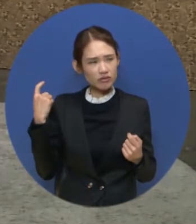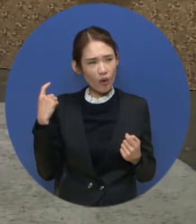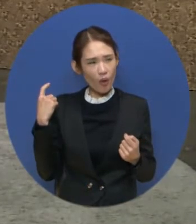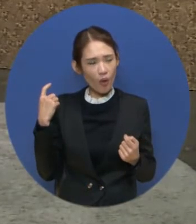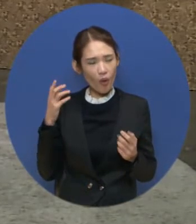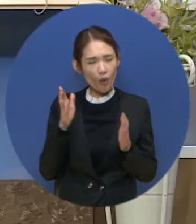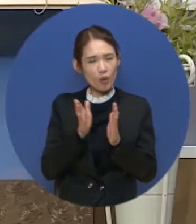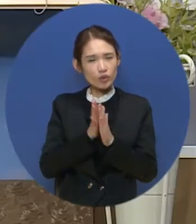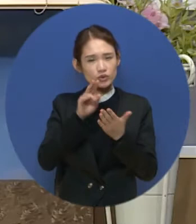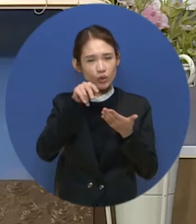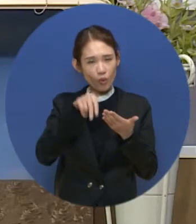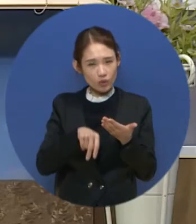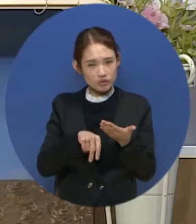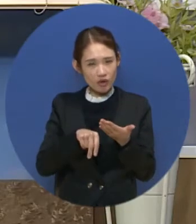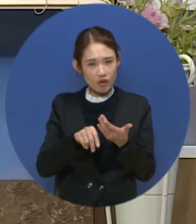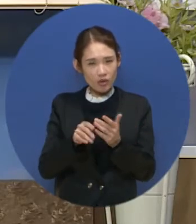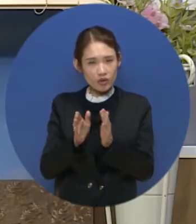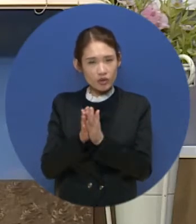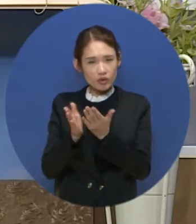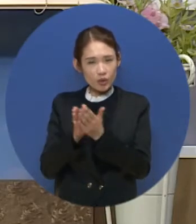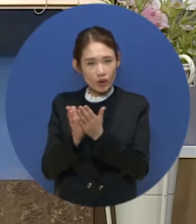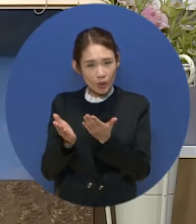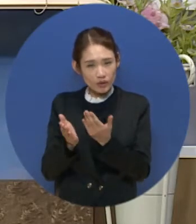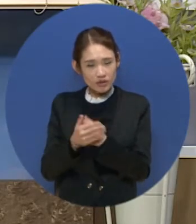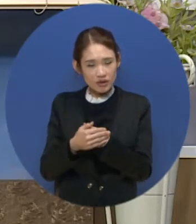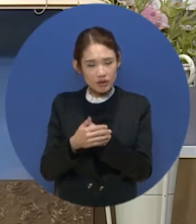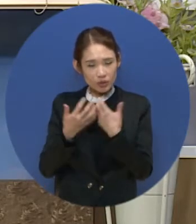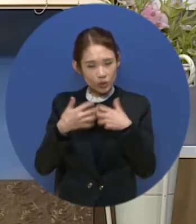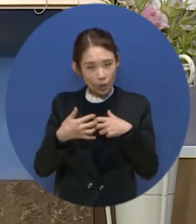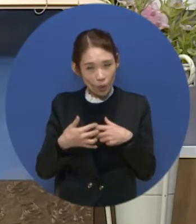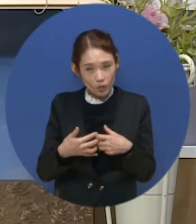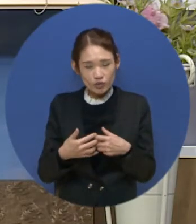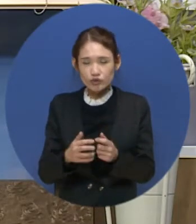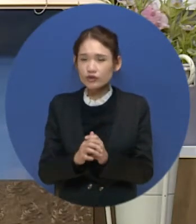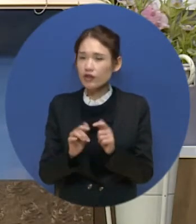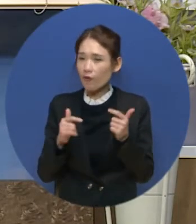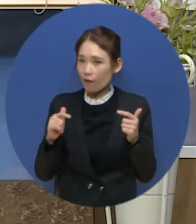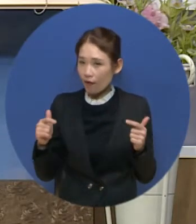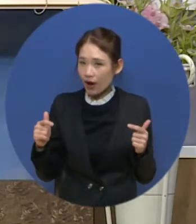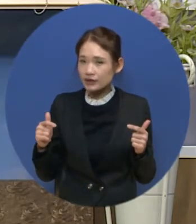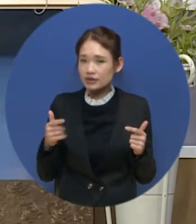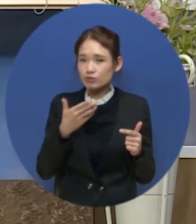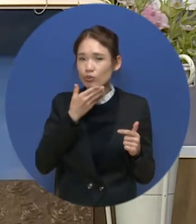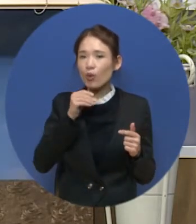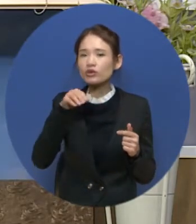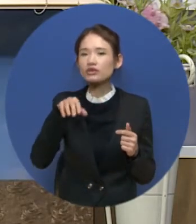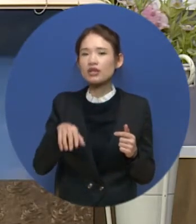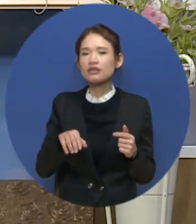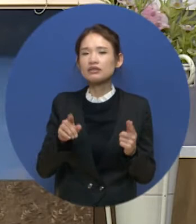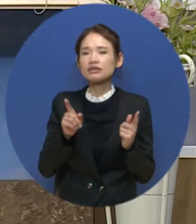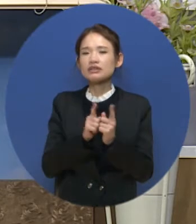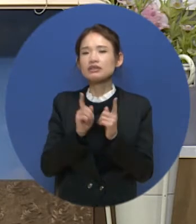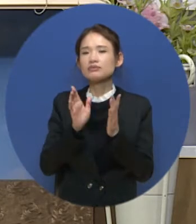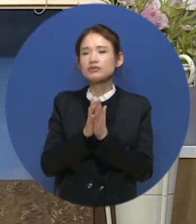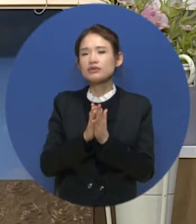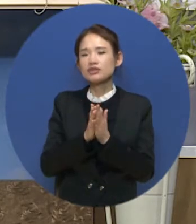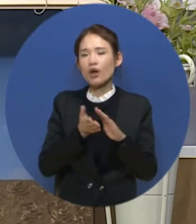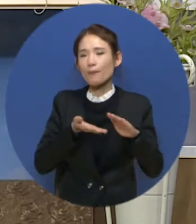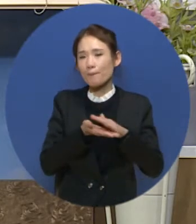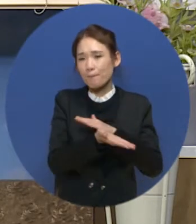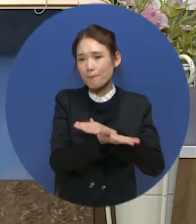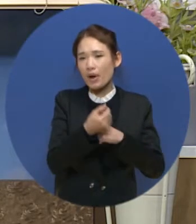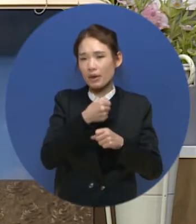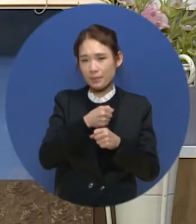듣기로는 이 도서라든지 또 교재 그리고 교구들을 이 복지관에서 직접